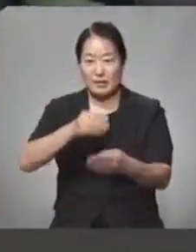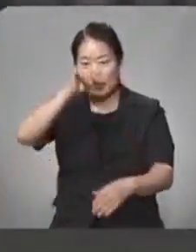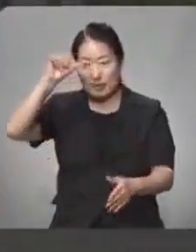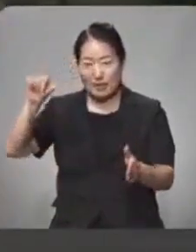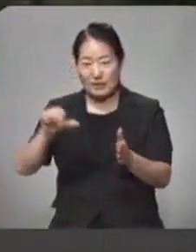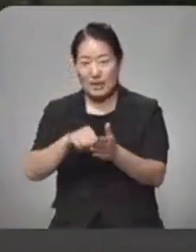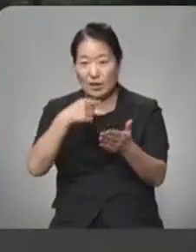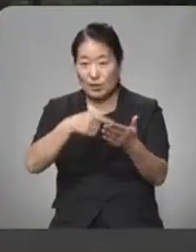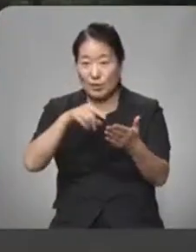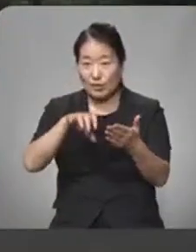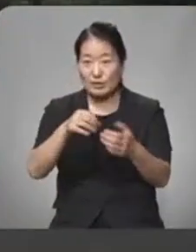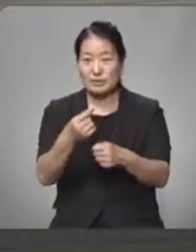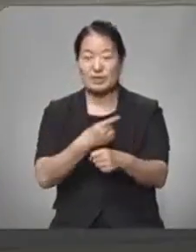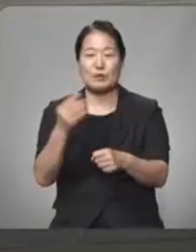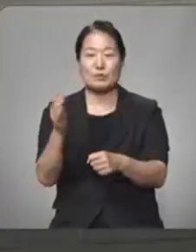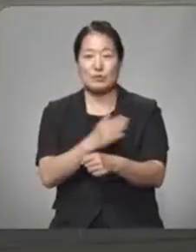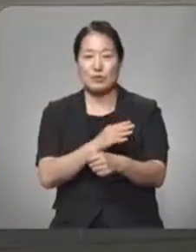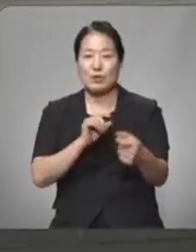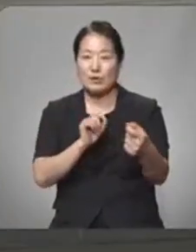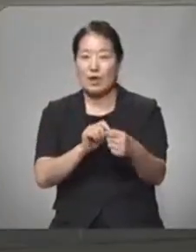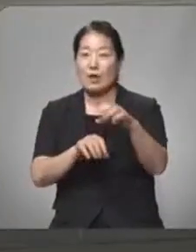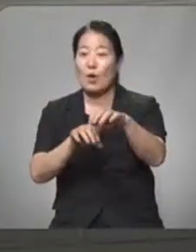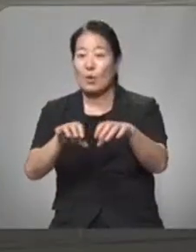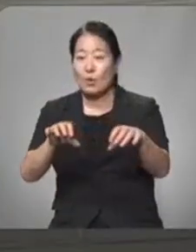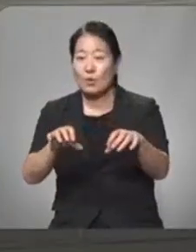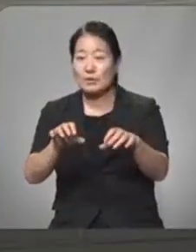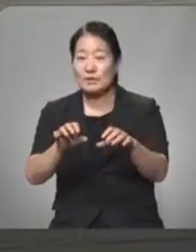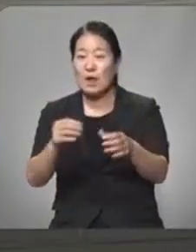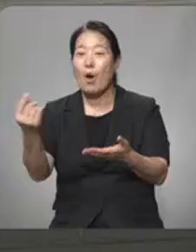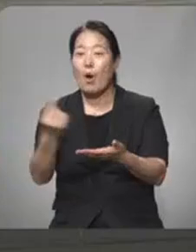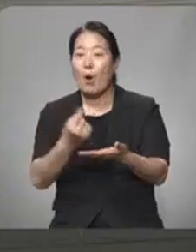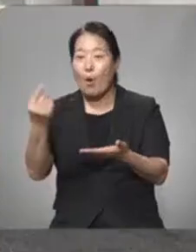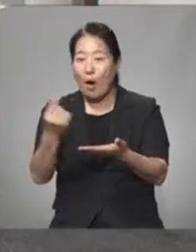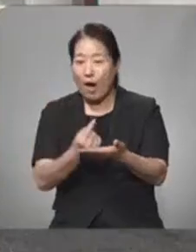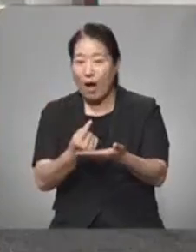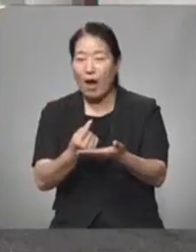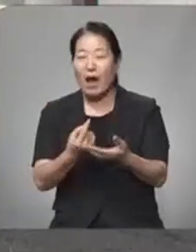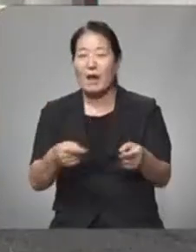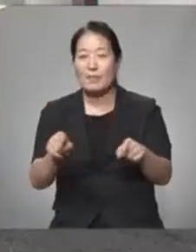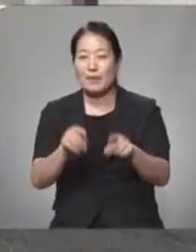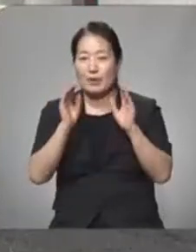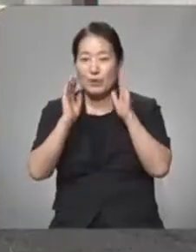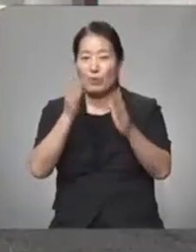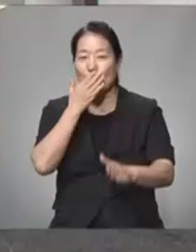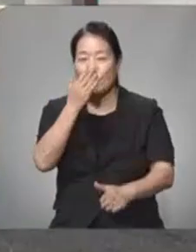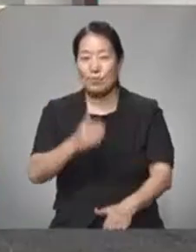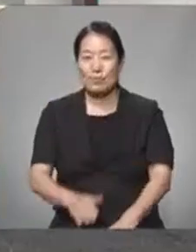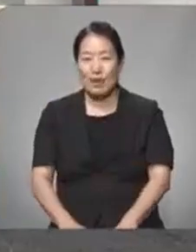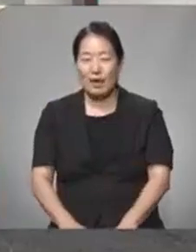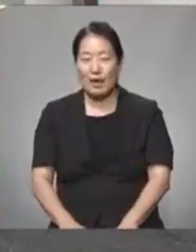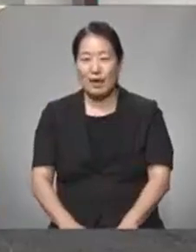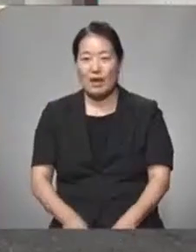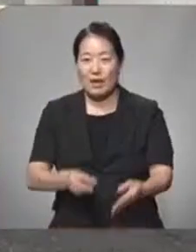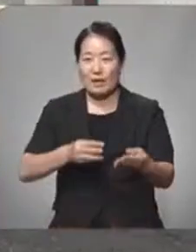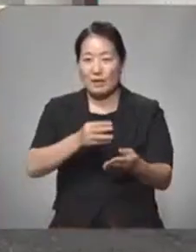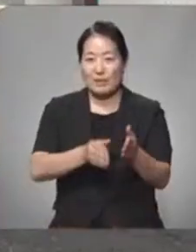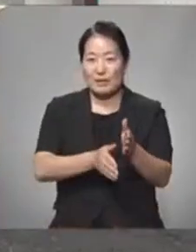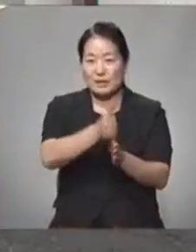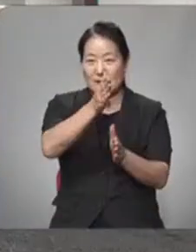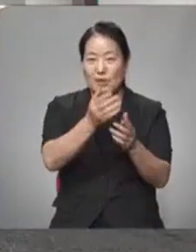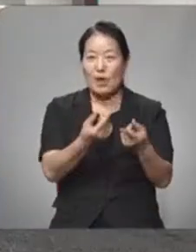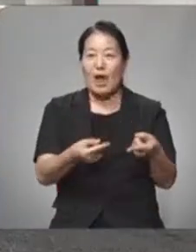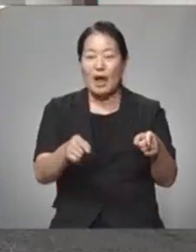학습관 지난해부터 인근지역 주민에게 개방됐습니다 인근 지역 주민들도 태백시민과 마찬가지로